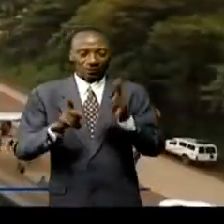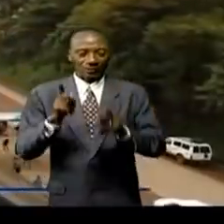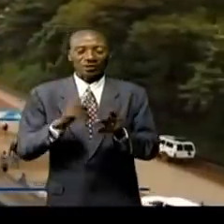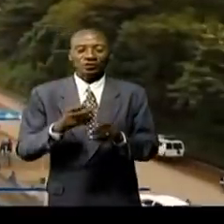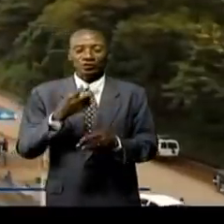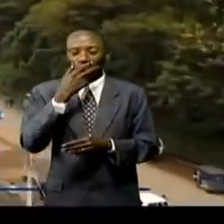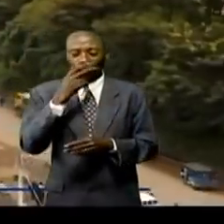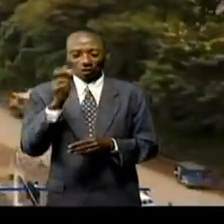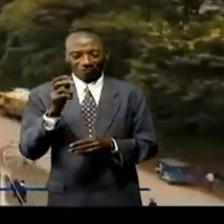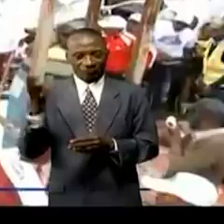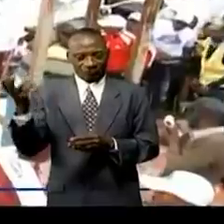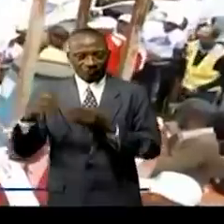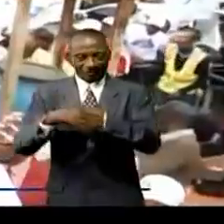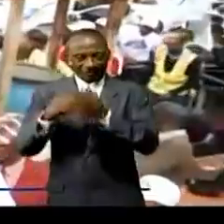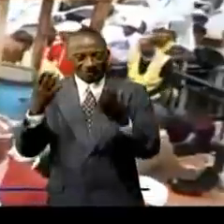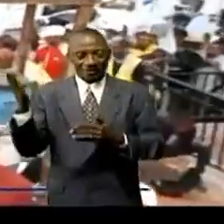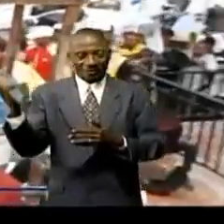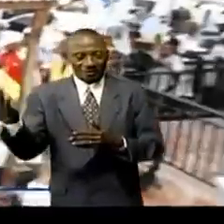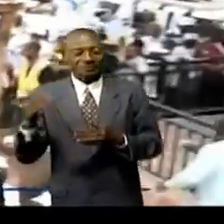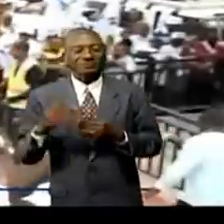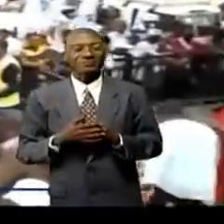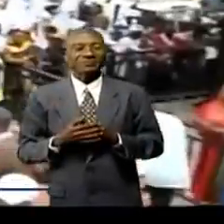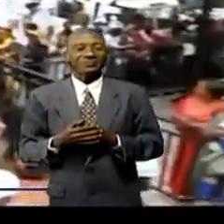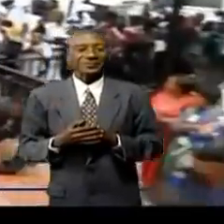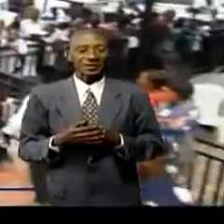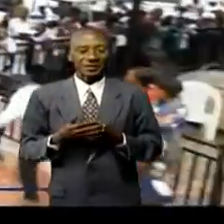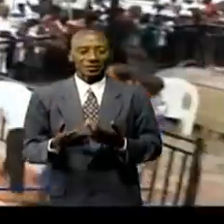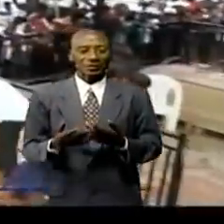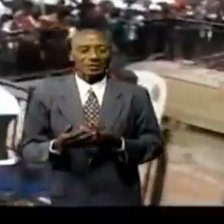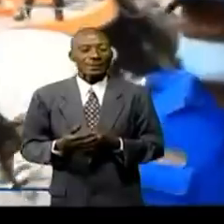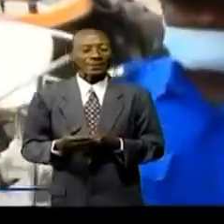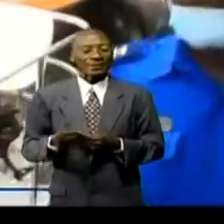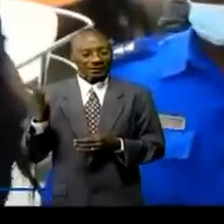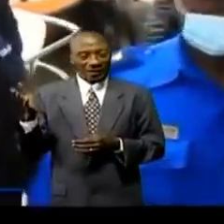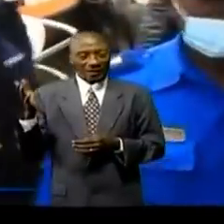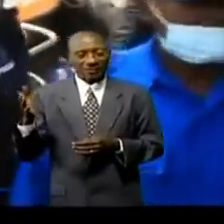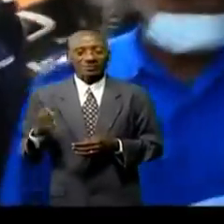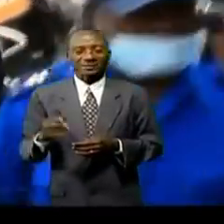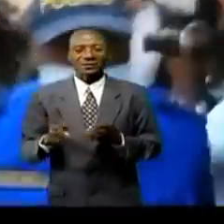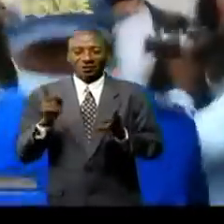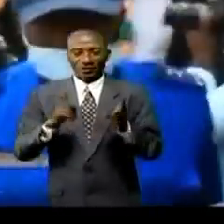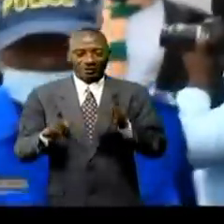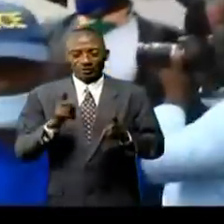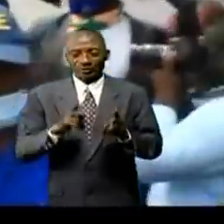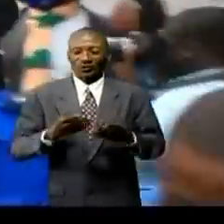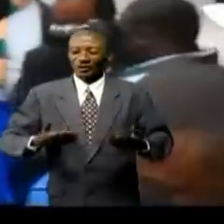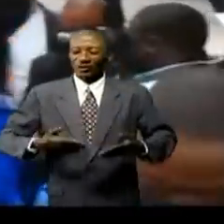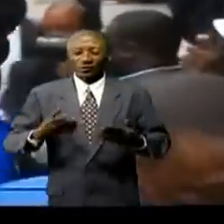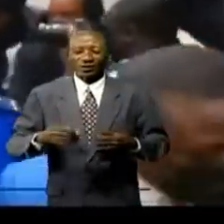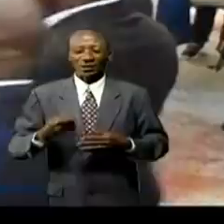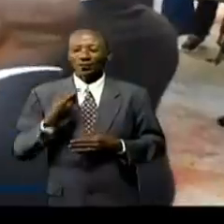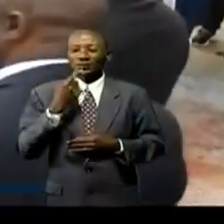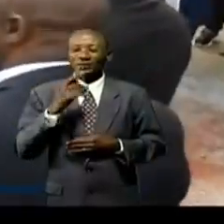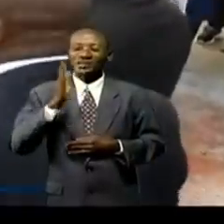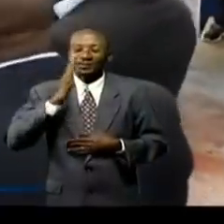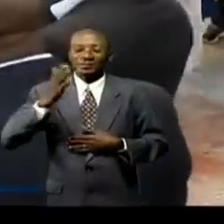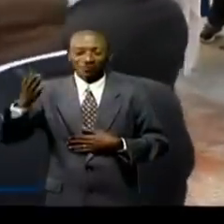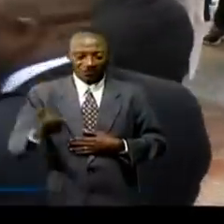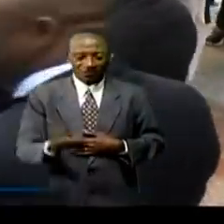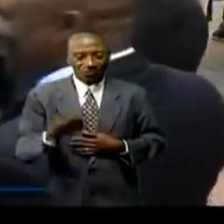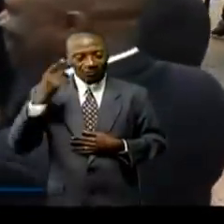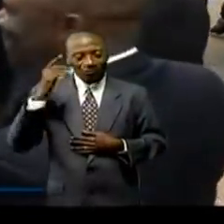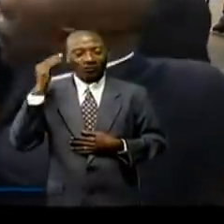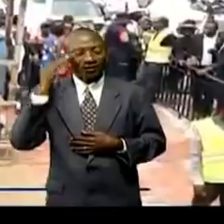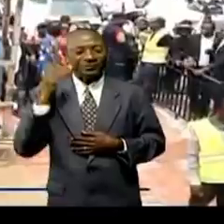de la province du Sud Kivu. Tout Bukavu n'a pas manqué de souhaiter la bienvenue au fils du terroir en se mobilisant pour l'accueillir au port